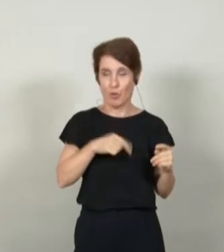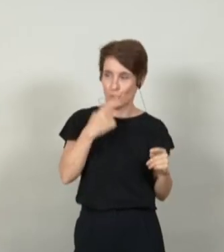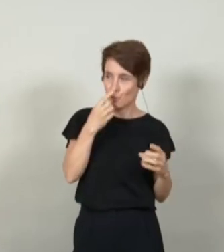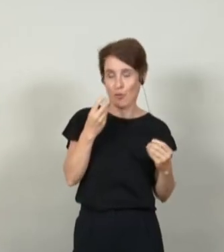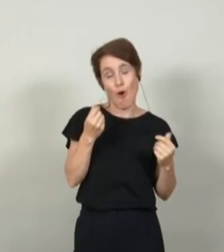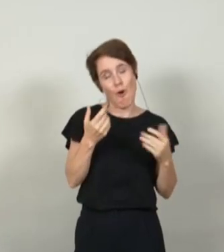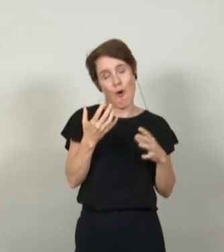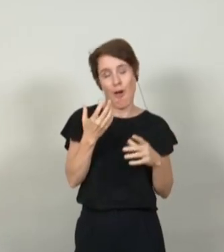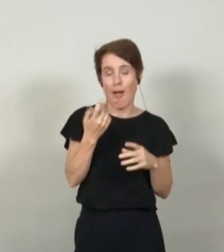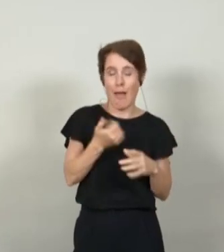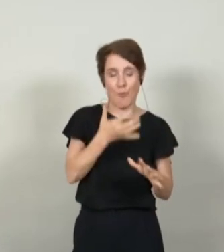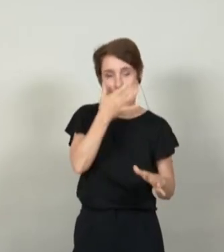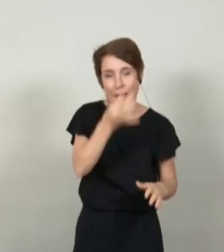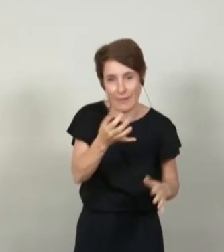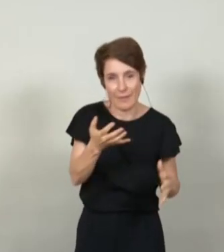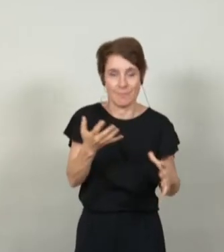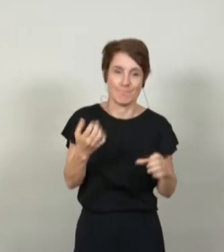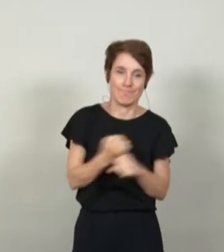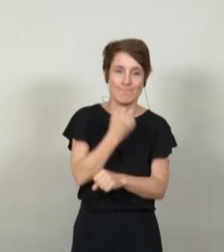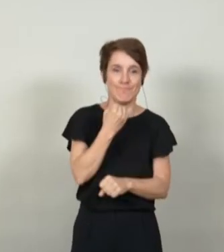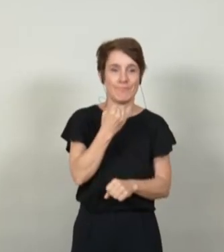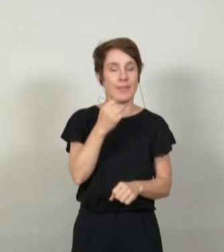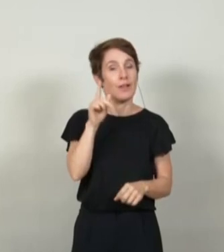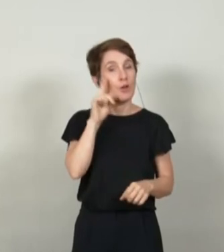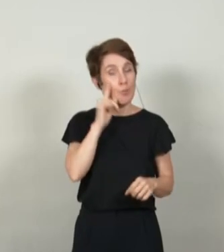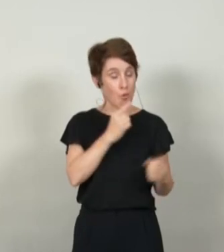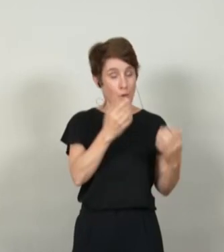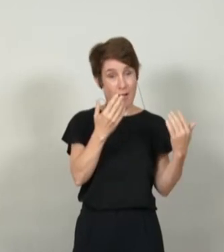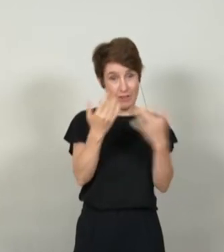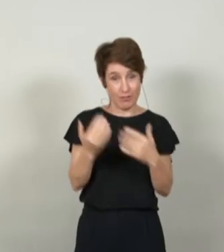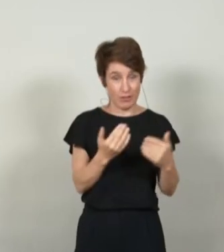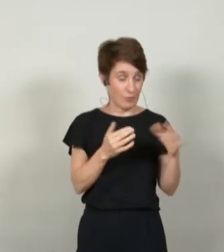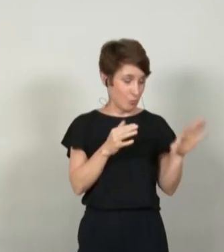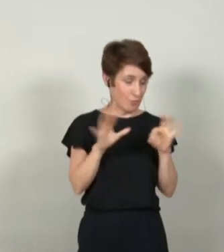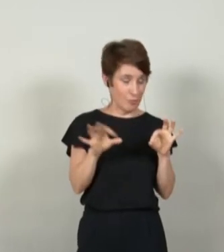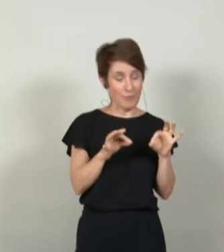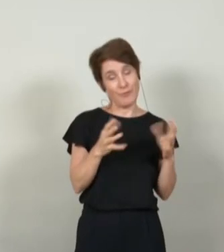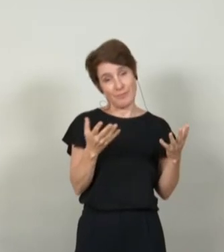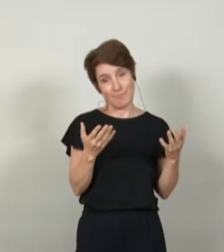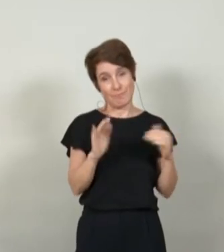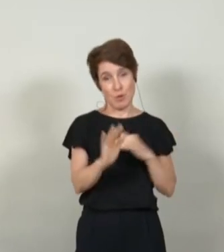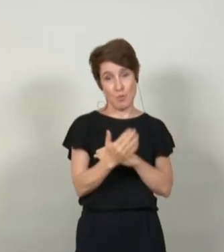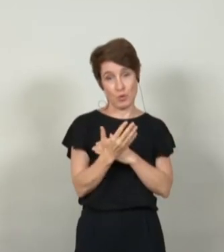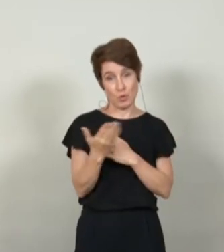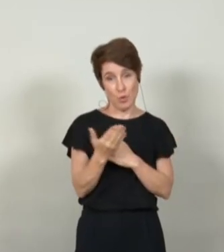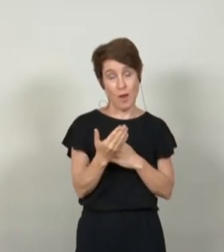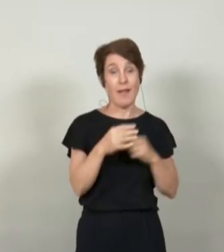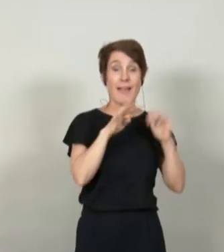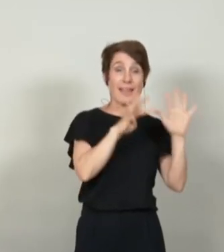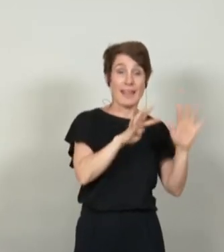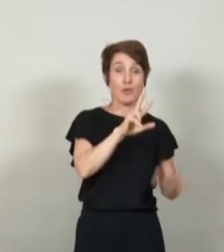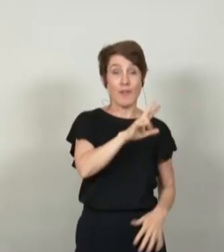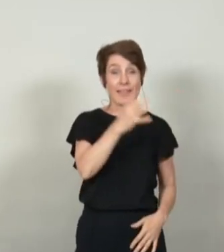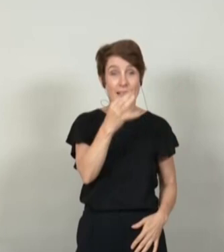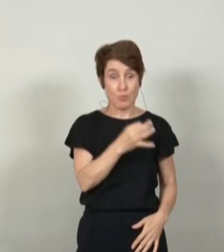deux chiffres issus de l'étude illustre malheureusement ce constat alors que 93% du panel interrogé